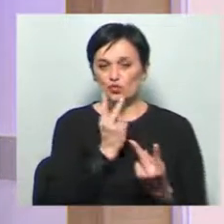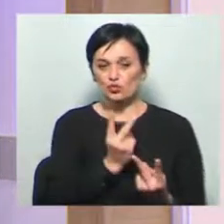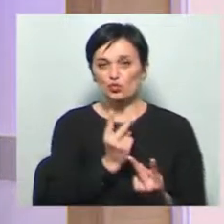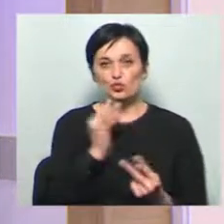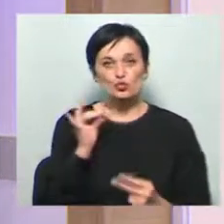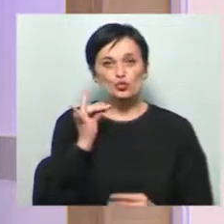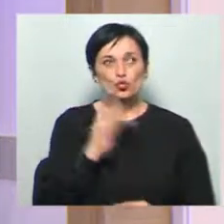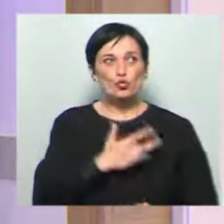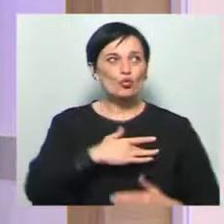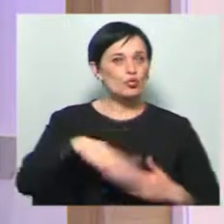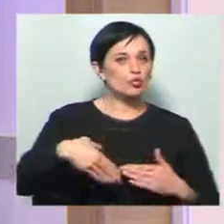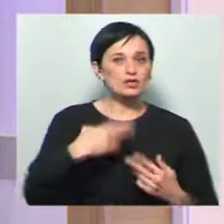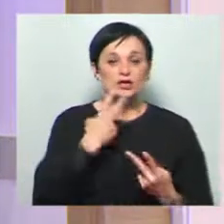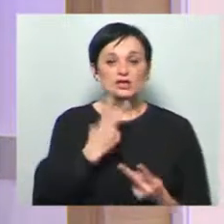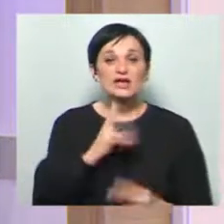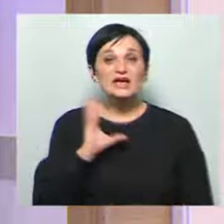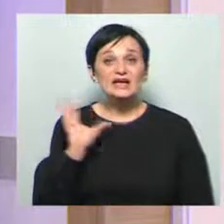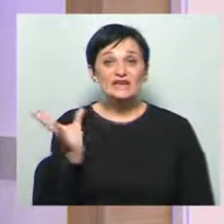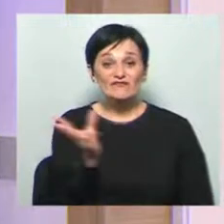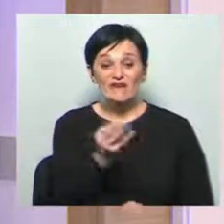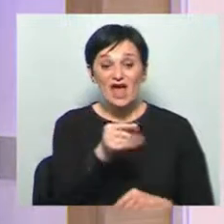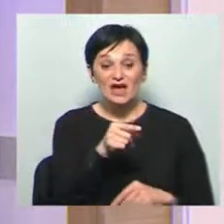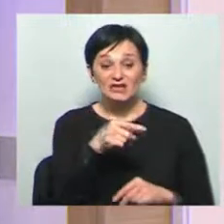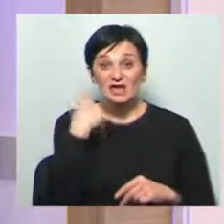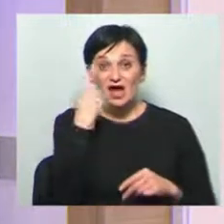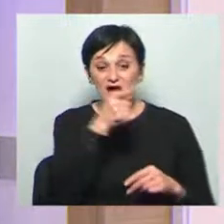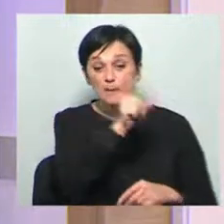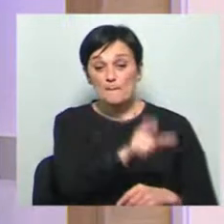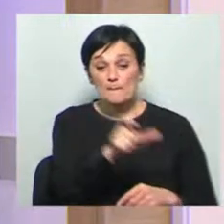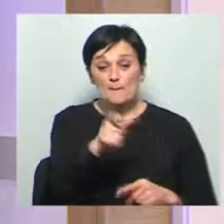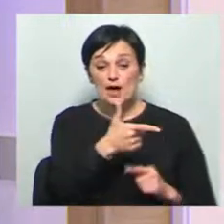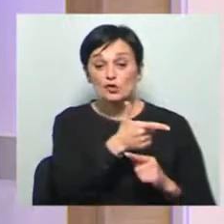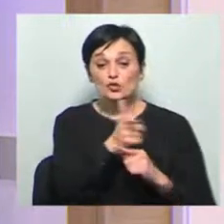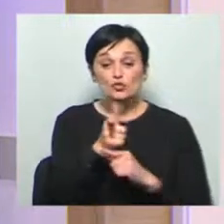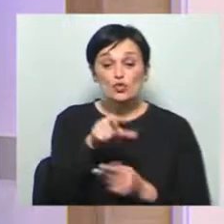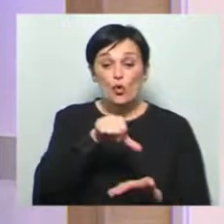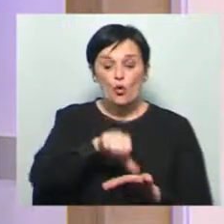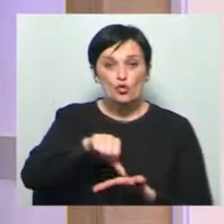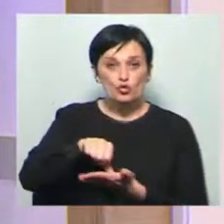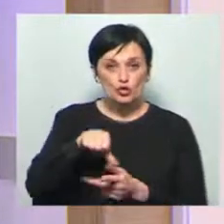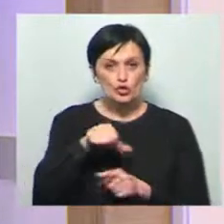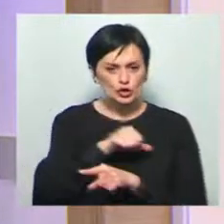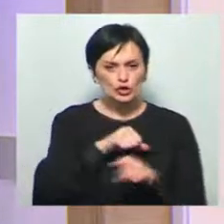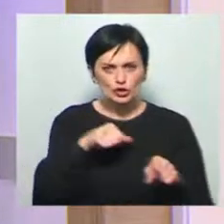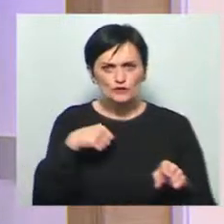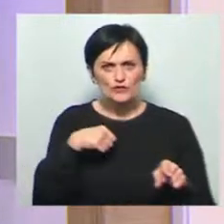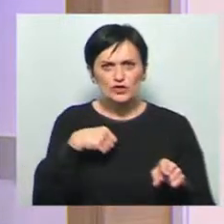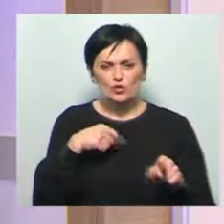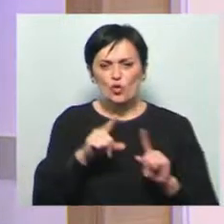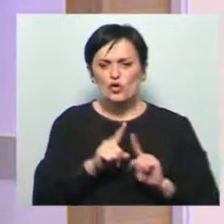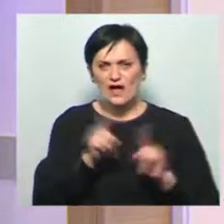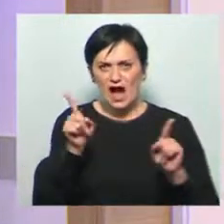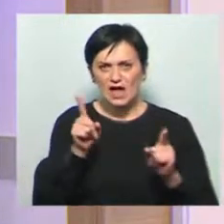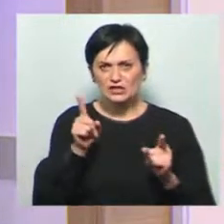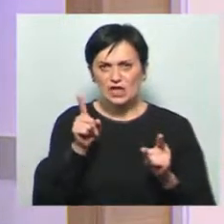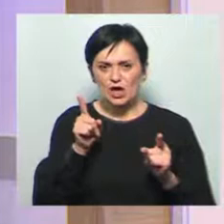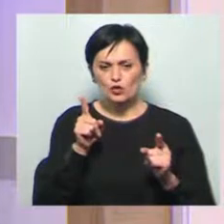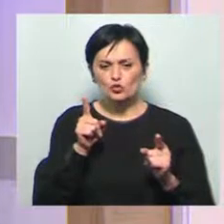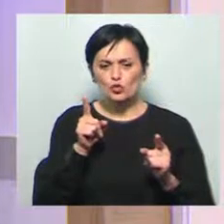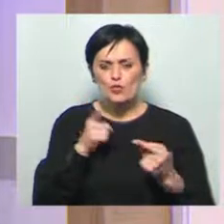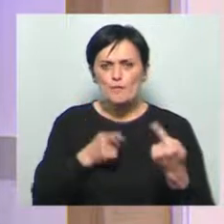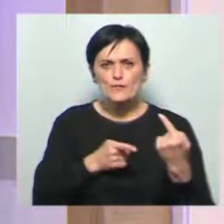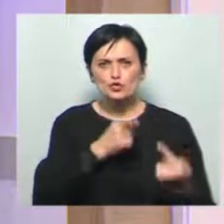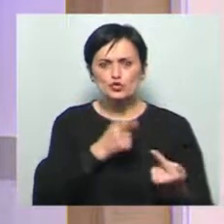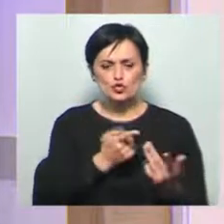ისტორიებს გულგრილად, იმიტომ რომ ყველა ეს პერსონაჟი, ვინც მონაწილეობს რგოლში, თვითონ არის განსაკუთრებული ბრძოლის მაგალითი